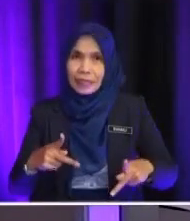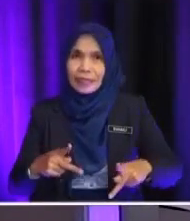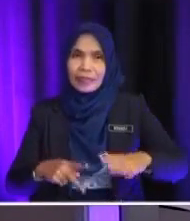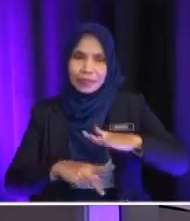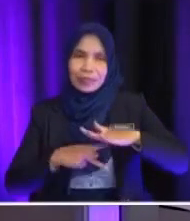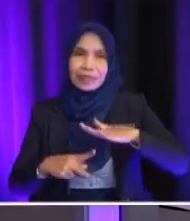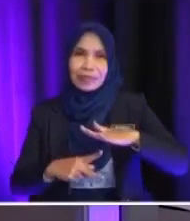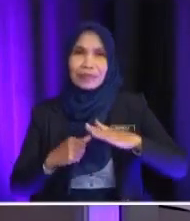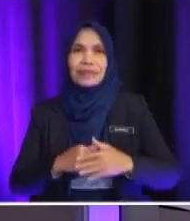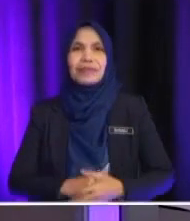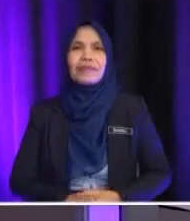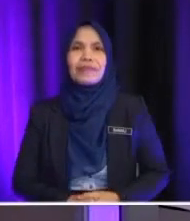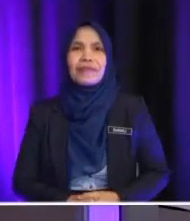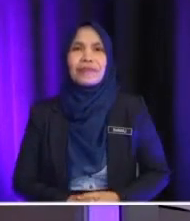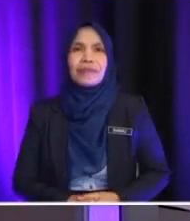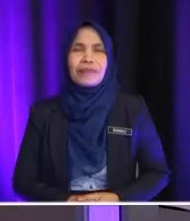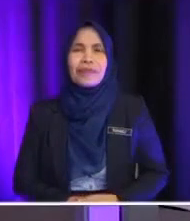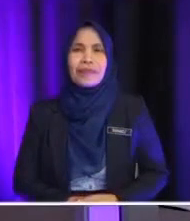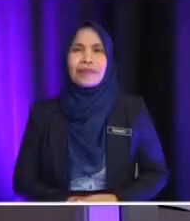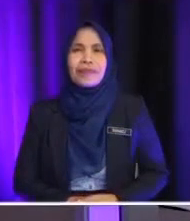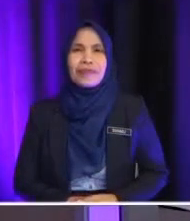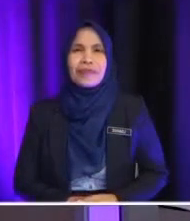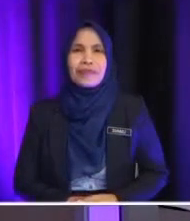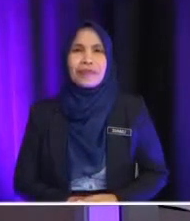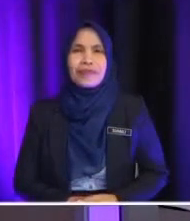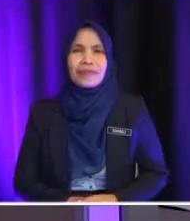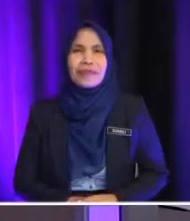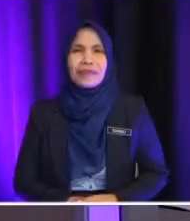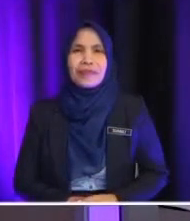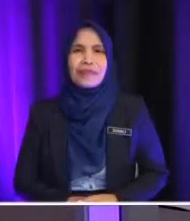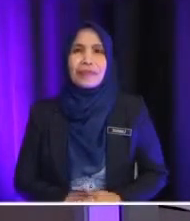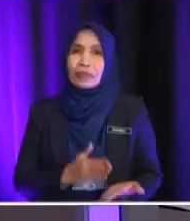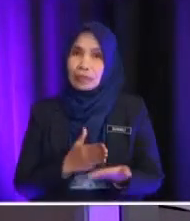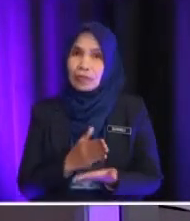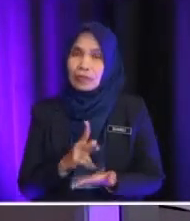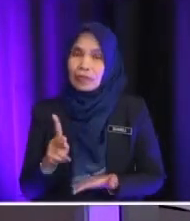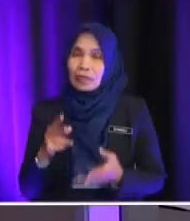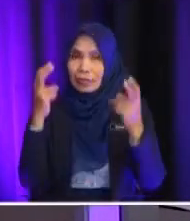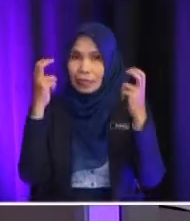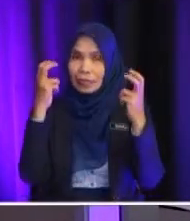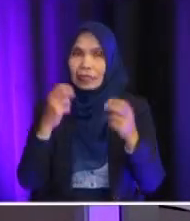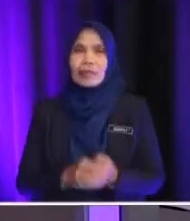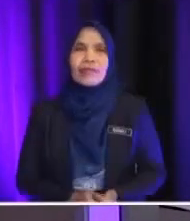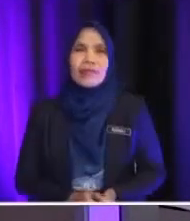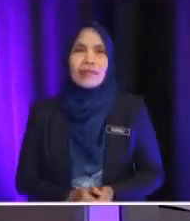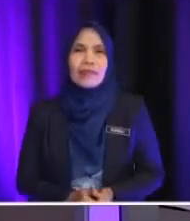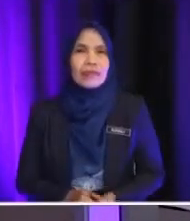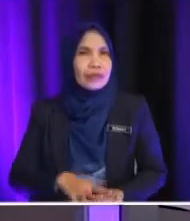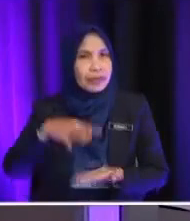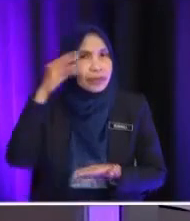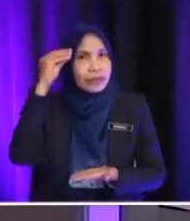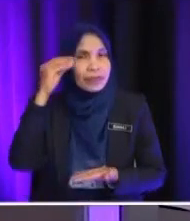Okey, teruskan cikgu. Okey. Jadi kita akan teruskan dengan topik kita pada hari ini iaitu kita akan